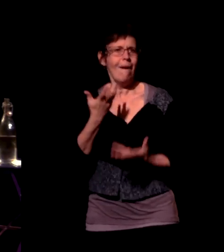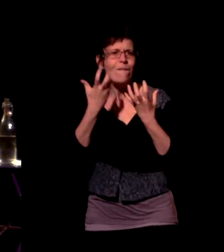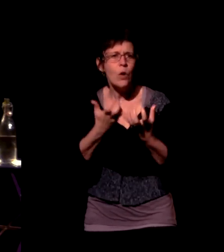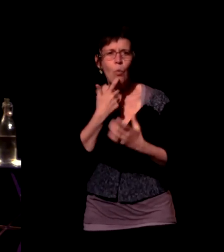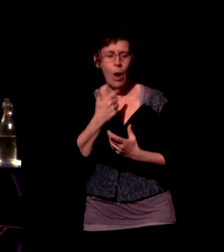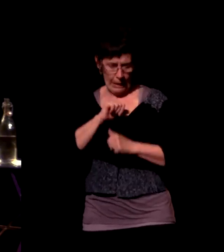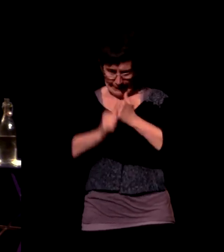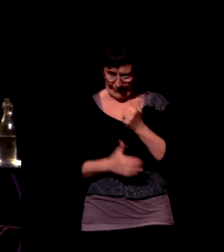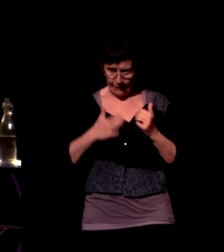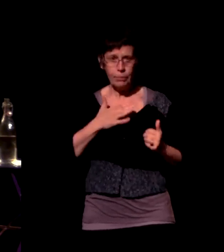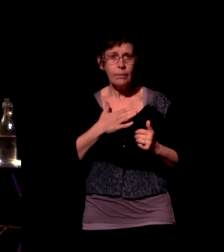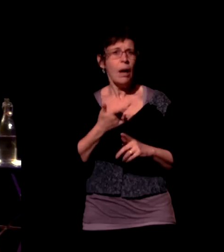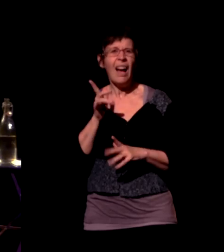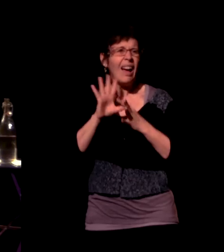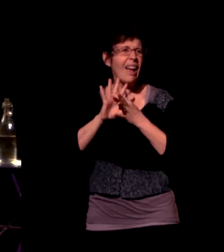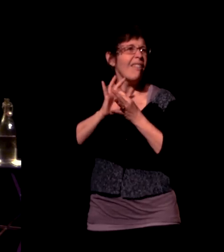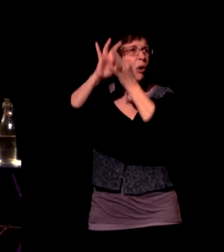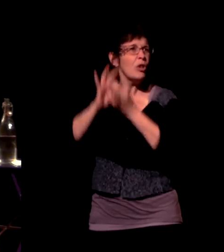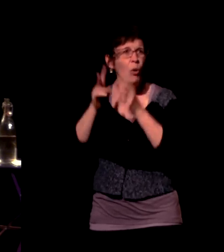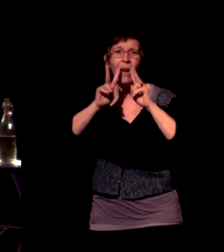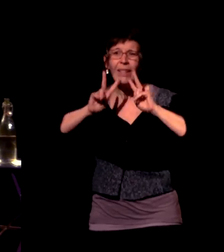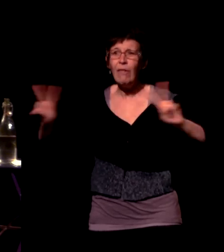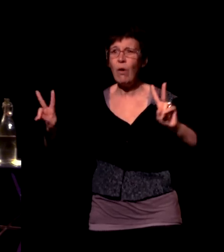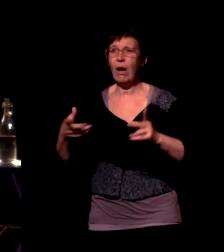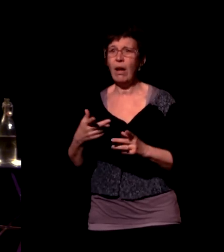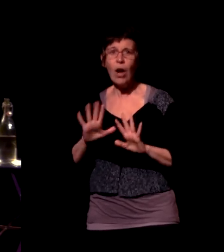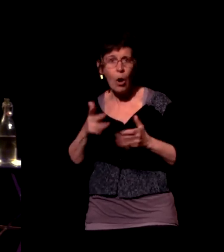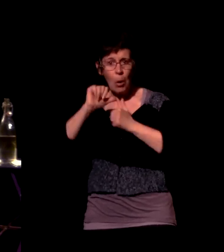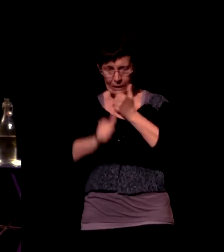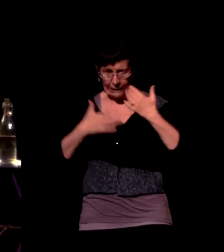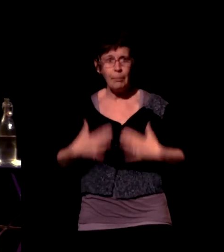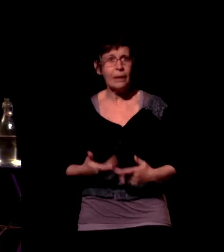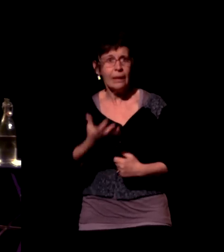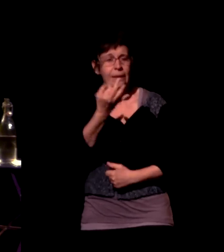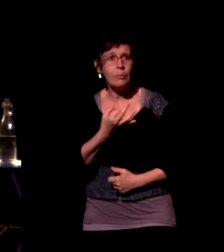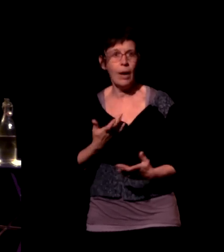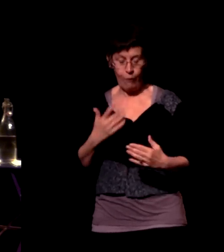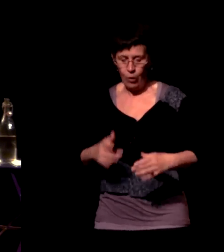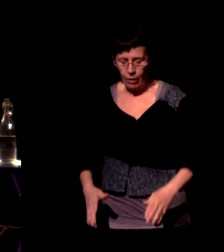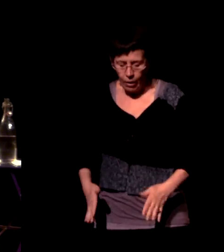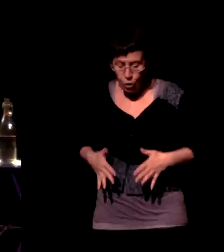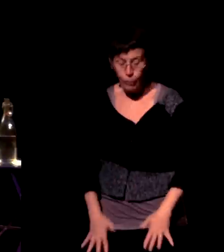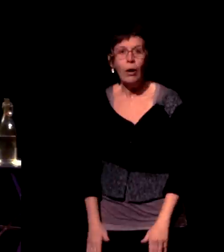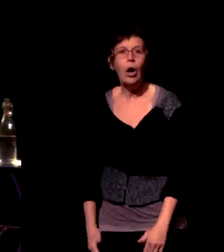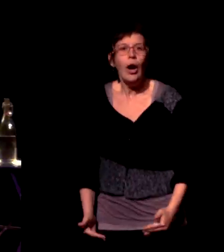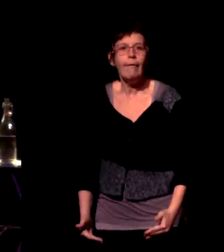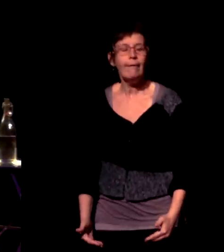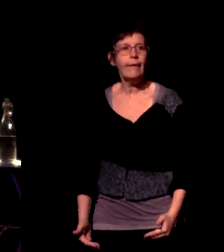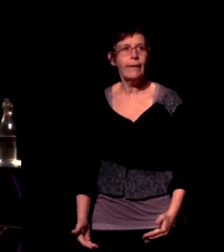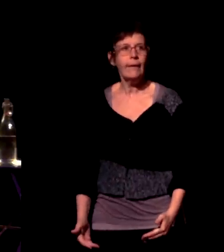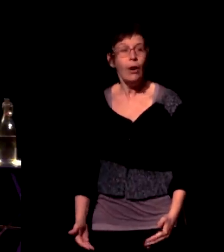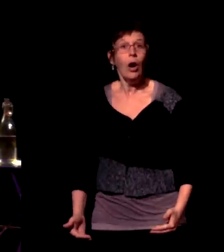mon style, c'est pas religieux, c'est mon style, dites-moi comment il faut que je m'habille, dites-le-moi. » Et la CPE qui lui dit bah, « Relève un peu ta jupe, relève-la un peu. »